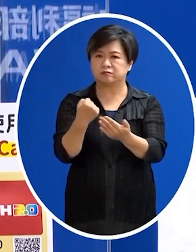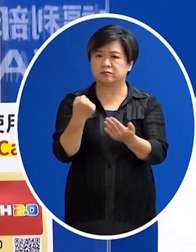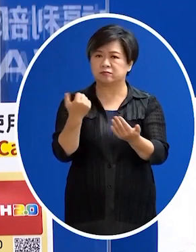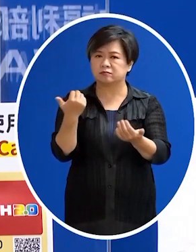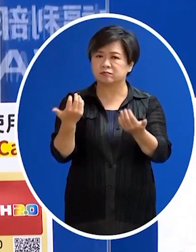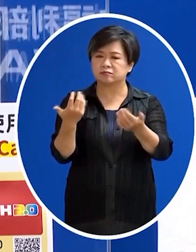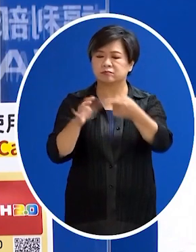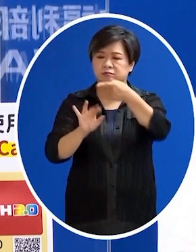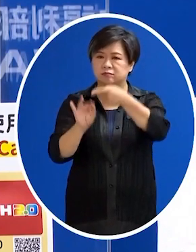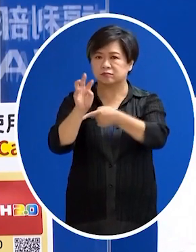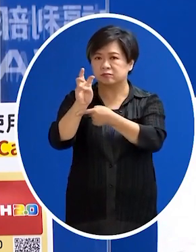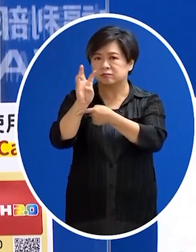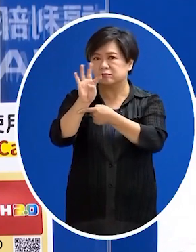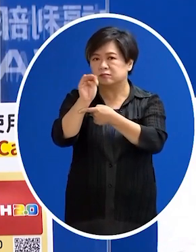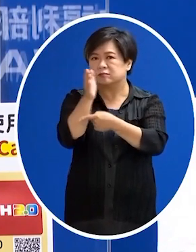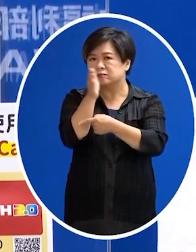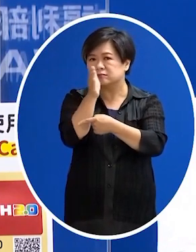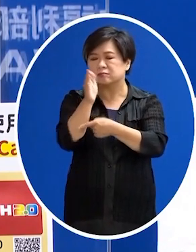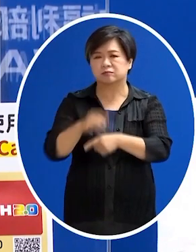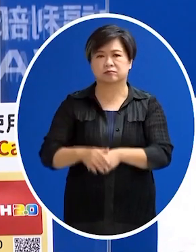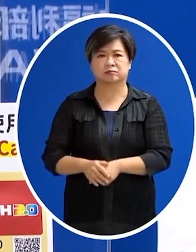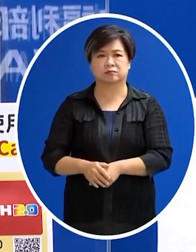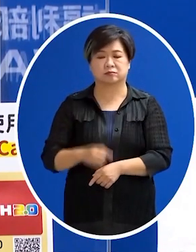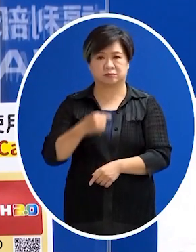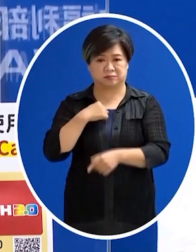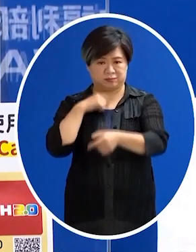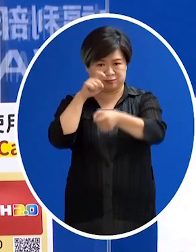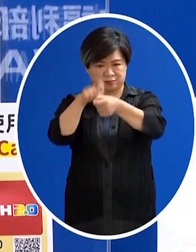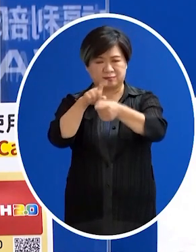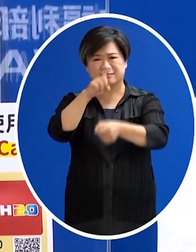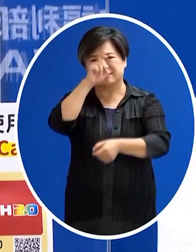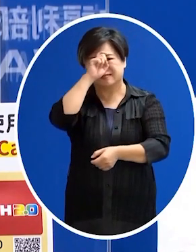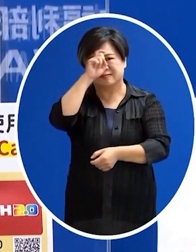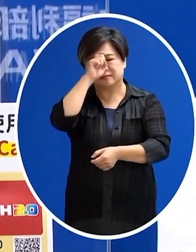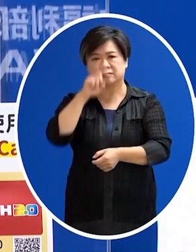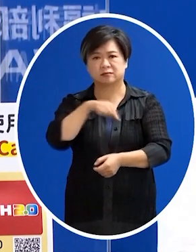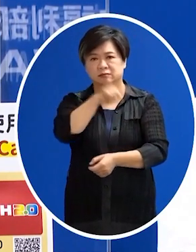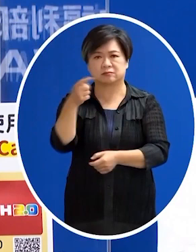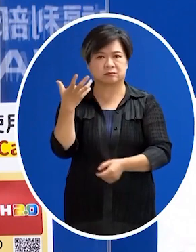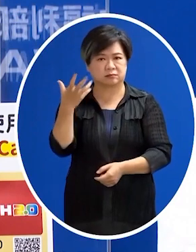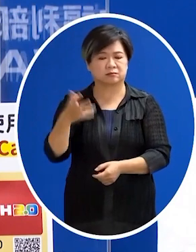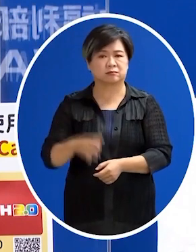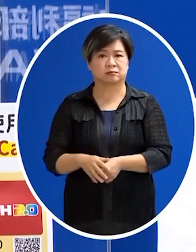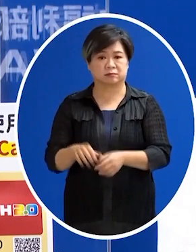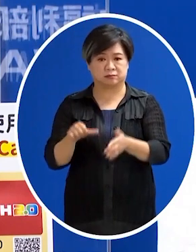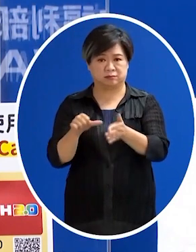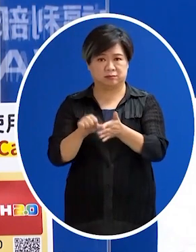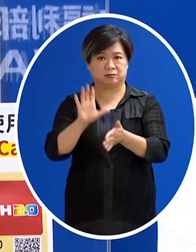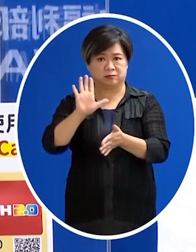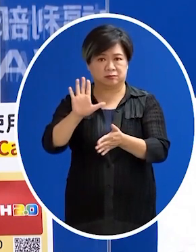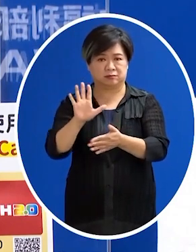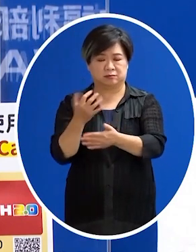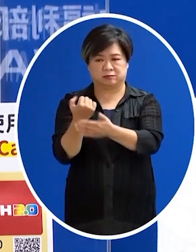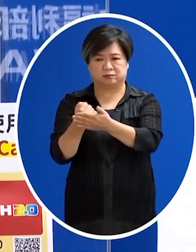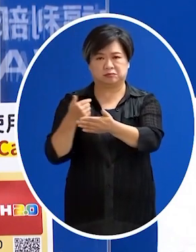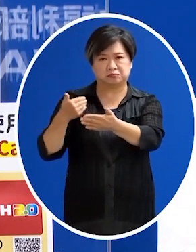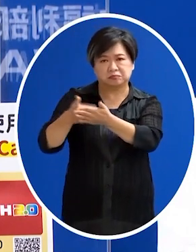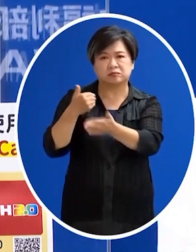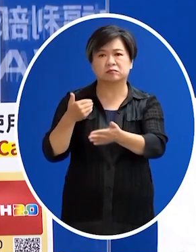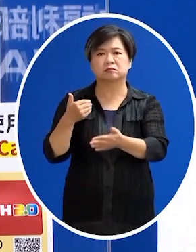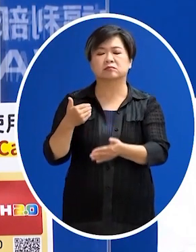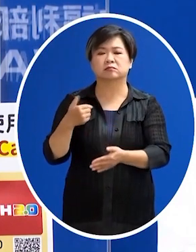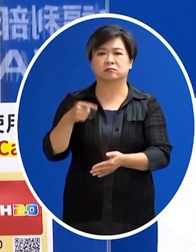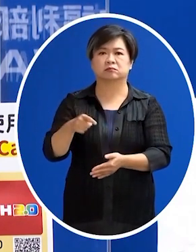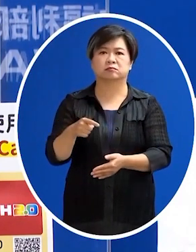在30几%左右哈。那我们希望大家多多使用记名的卡片来做搭